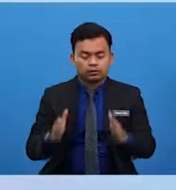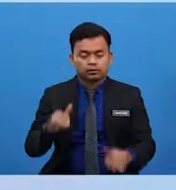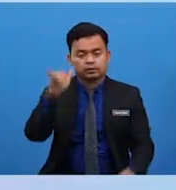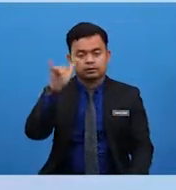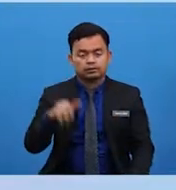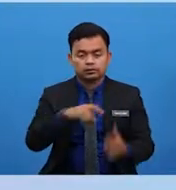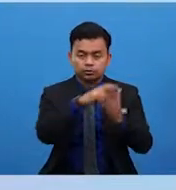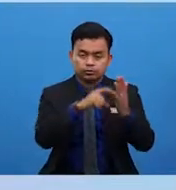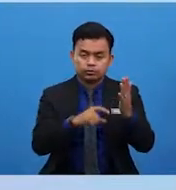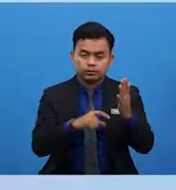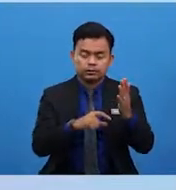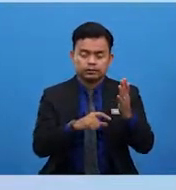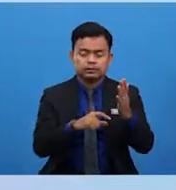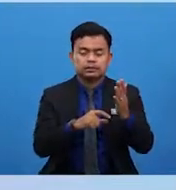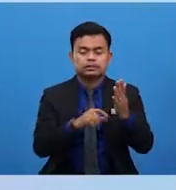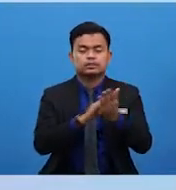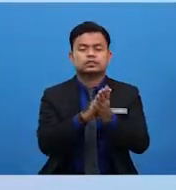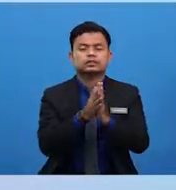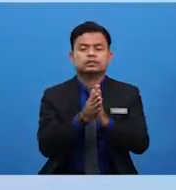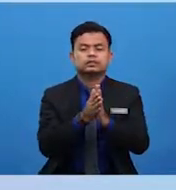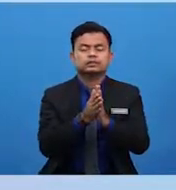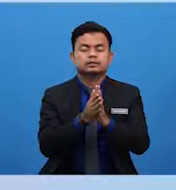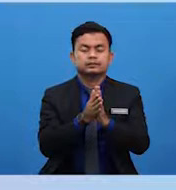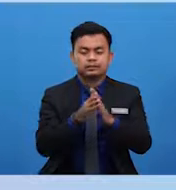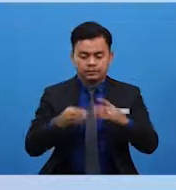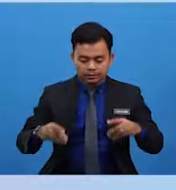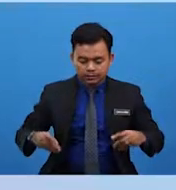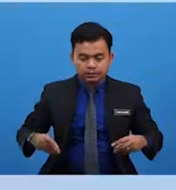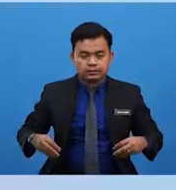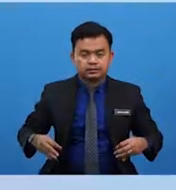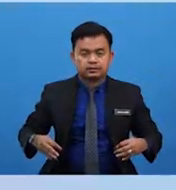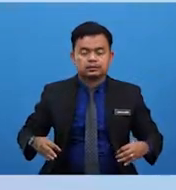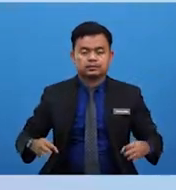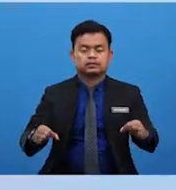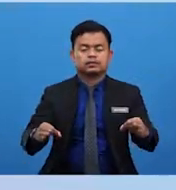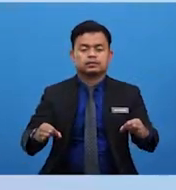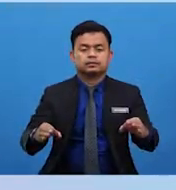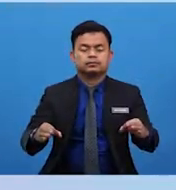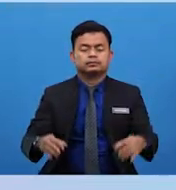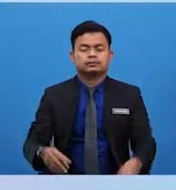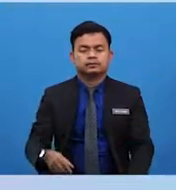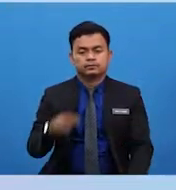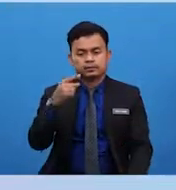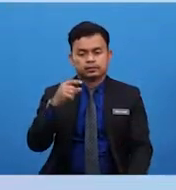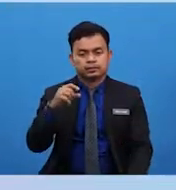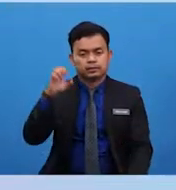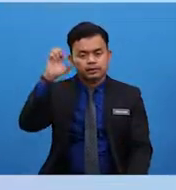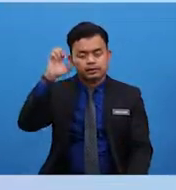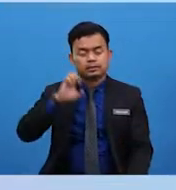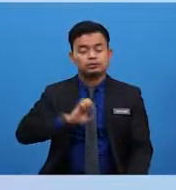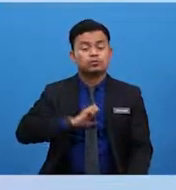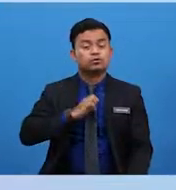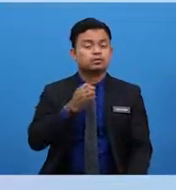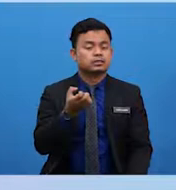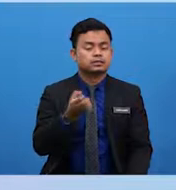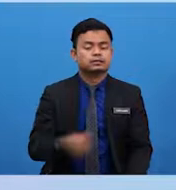menggunakan warna penggenap my sebagai satu gerak balas emosi Oh contohnya kalau dalam roda warna warni penggenap